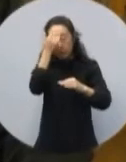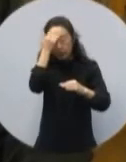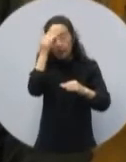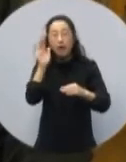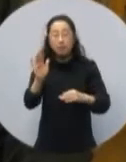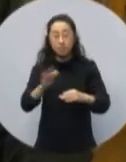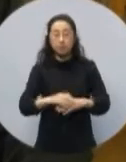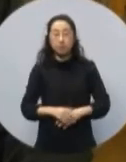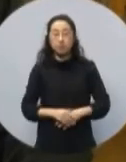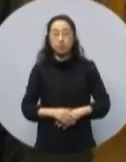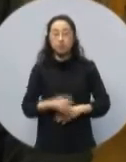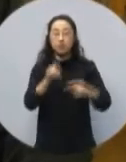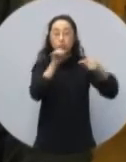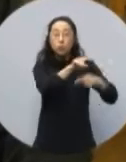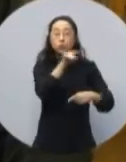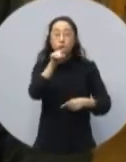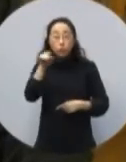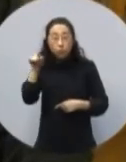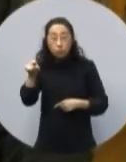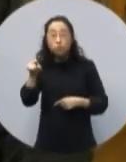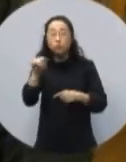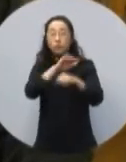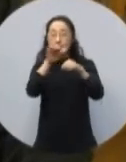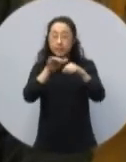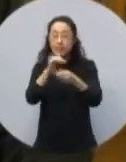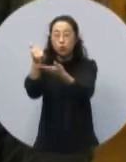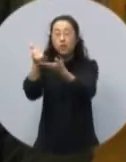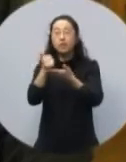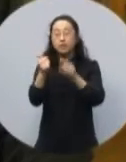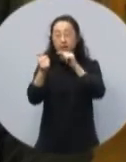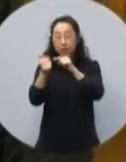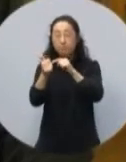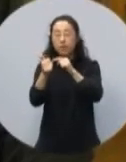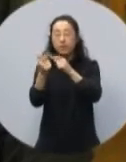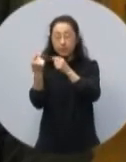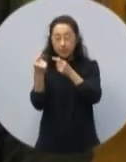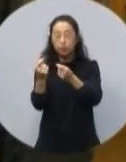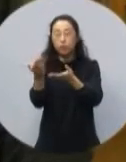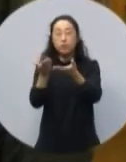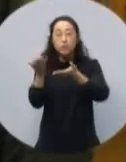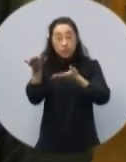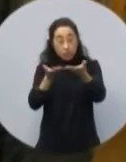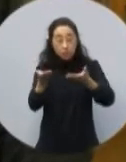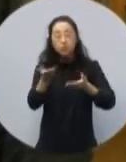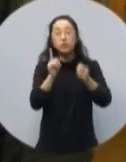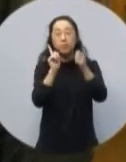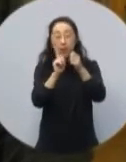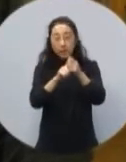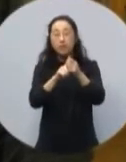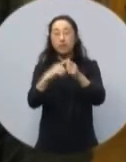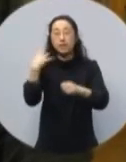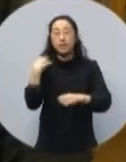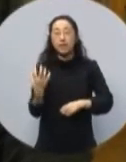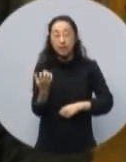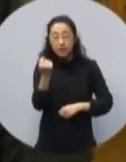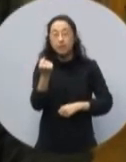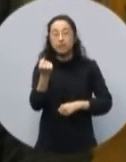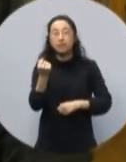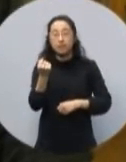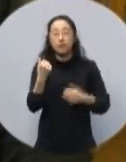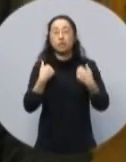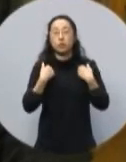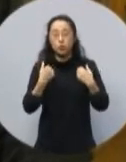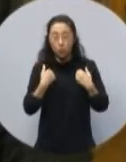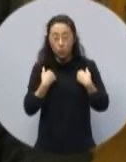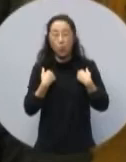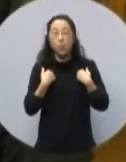でね、やはり一つ一つその大事なお客さんを維持していくためにも、その責任あるそのものがないと、